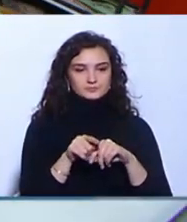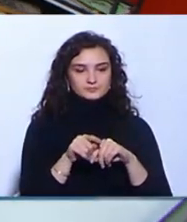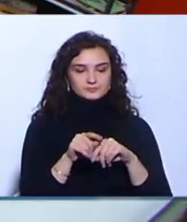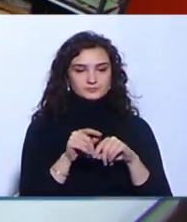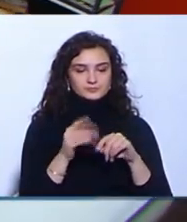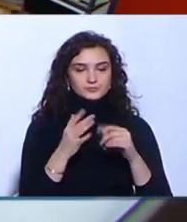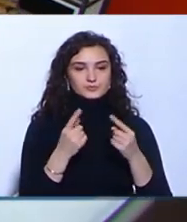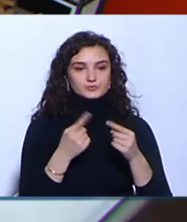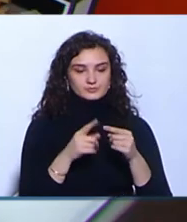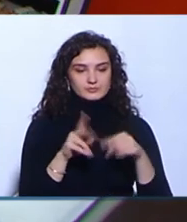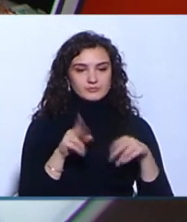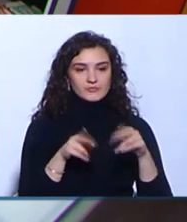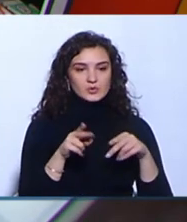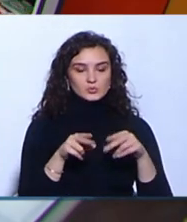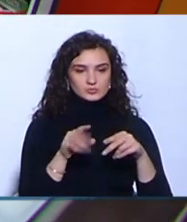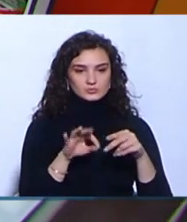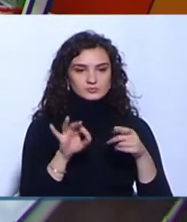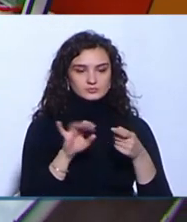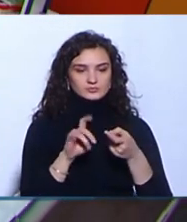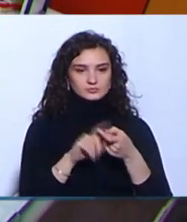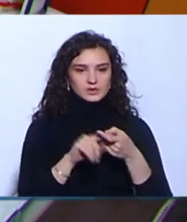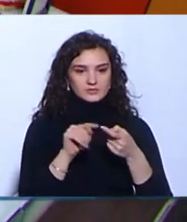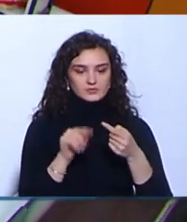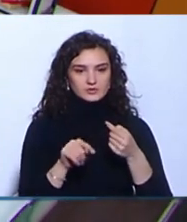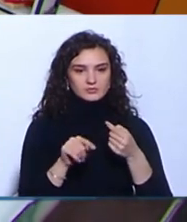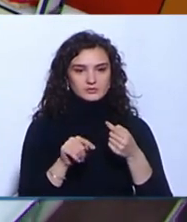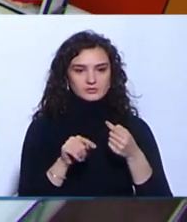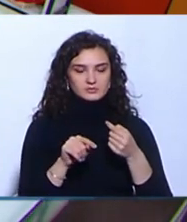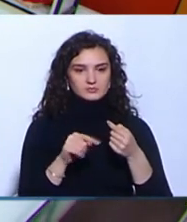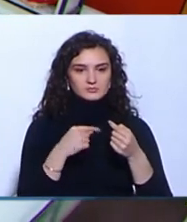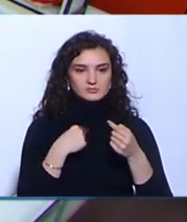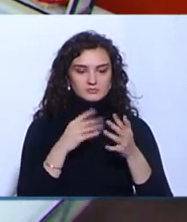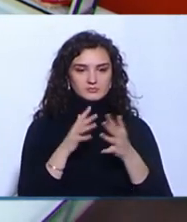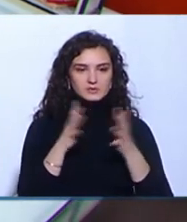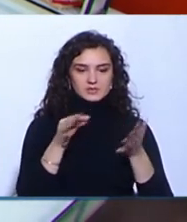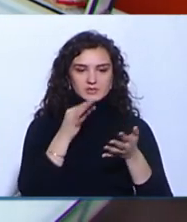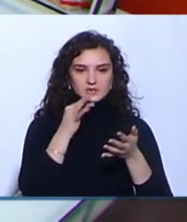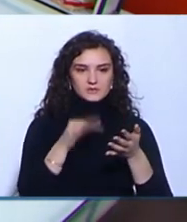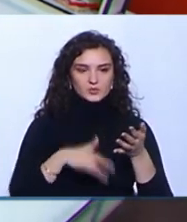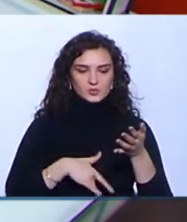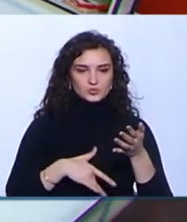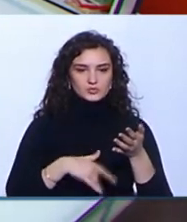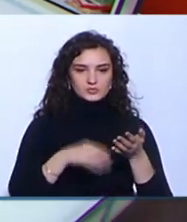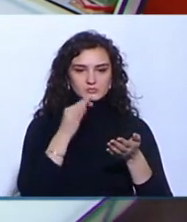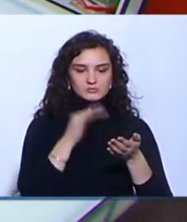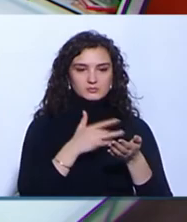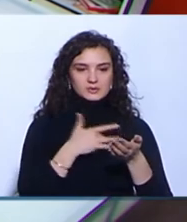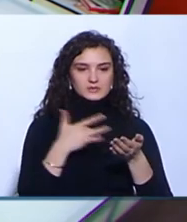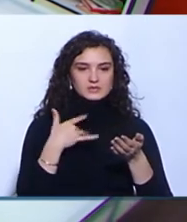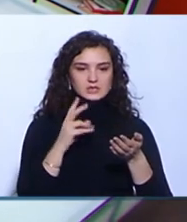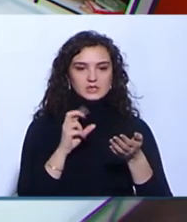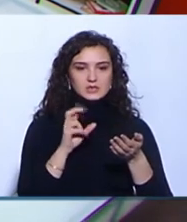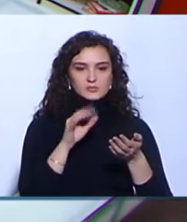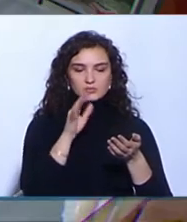არის უშუალოდ ქირურგიულ ველთან დაკავშირებული, ქირურგიულ არესთან დაკავშირებული. მეც ასგეთოთ, ეხლა ჩვენ კუჭი ვახსენეთ. აი ფილტვის კიბოს დროს, როდესაც ჩვენ ვიკავთ